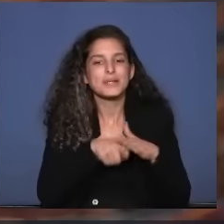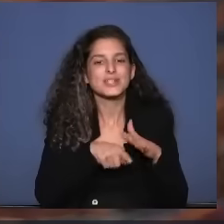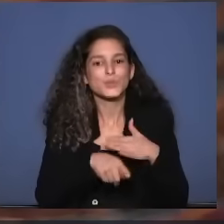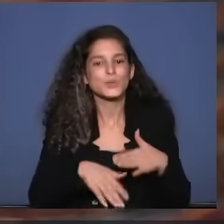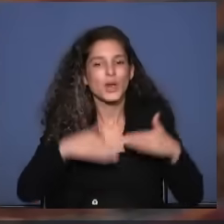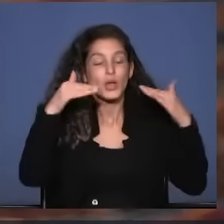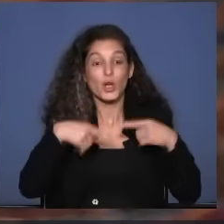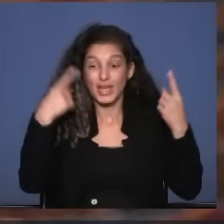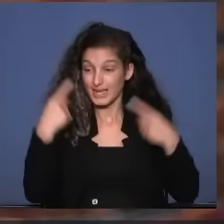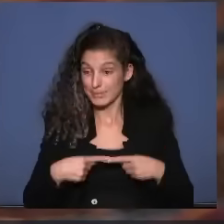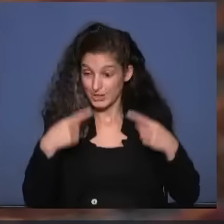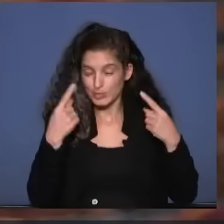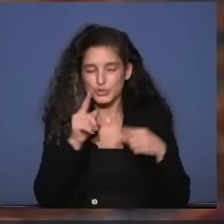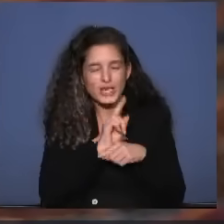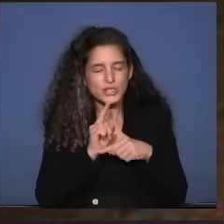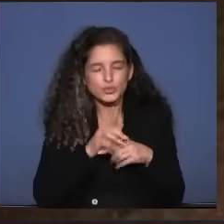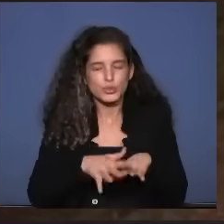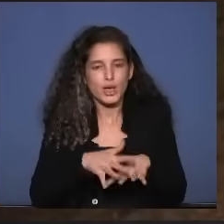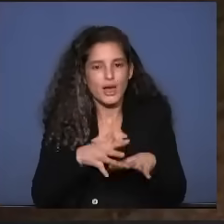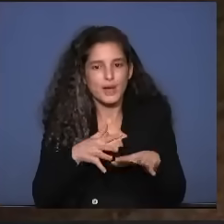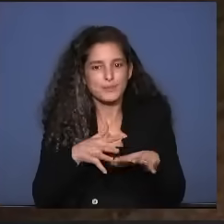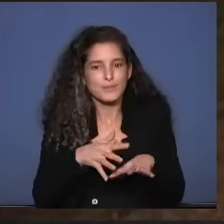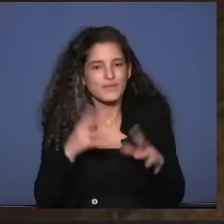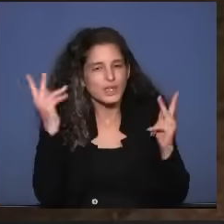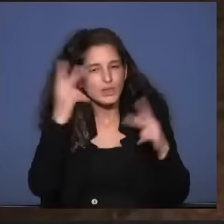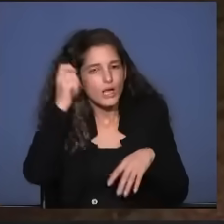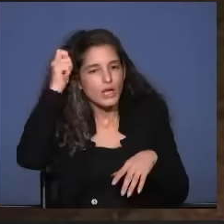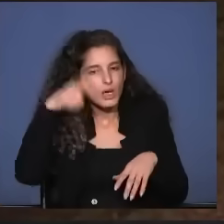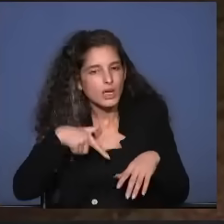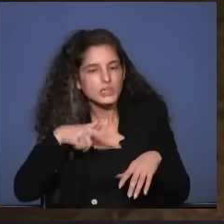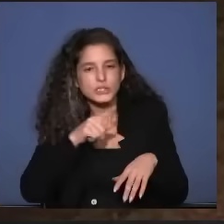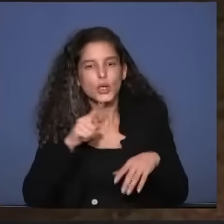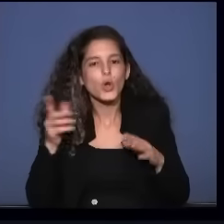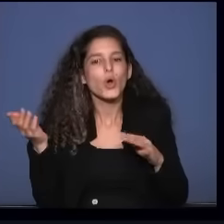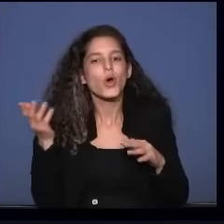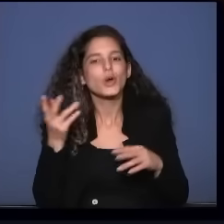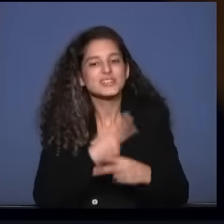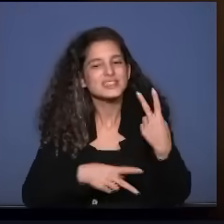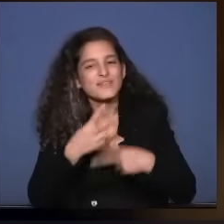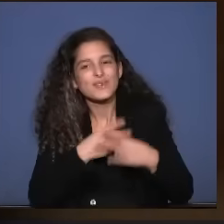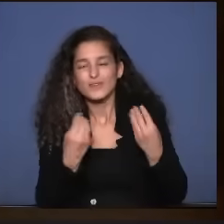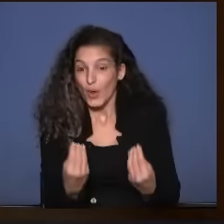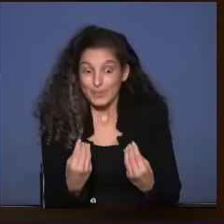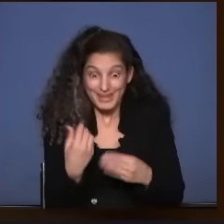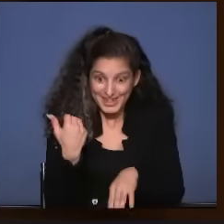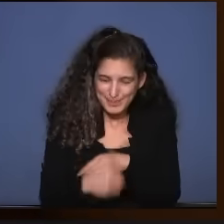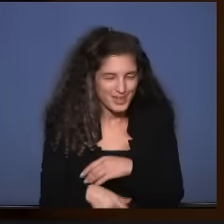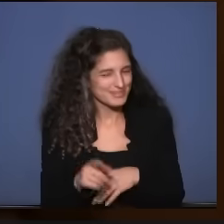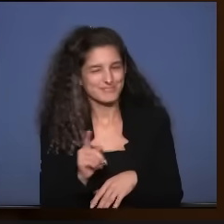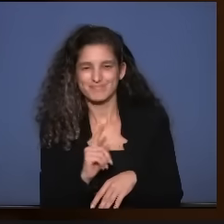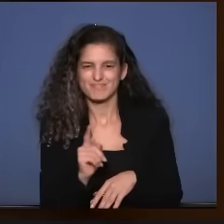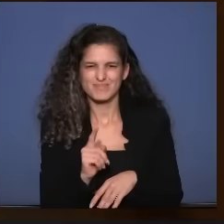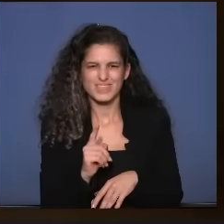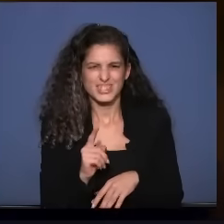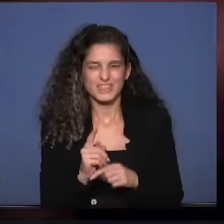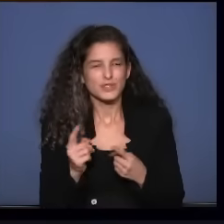ביום יש רגע כזה, שפתאום ההבנה שזה לא עוד סבב, שזה לא תכף נגמר. תוסיפו לזה טראומה,